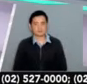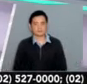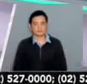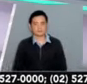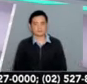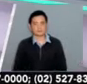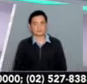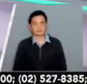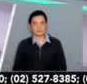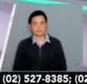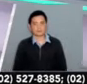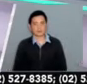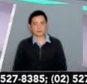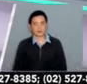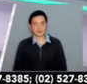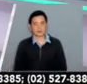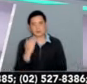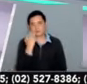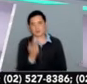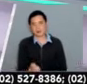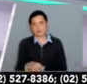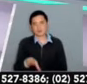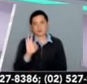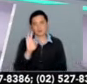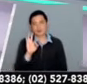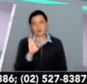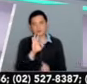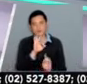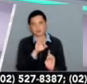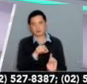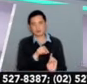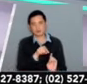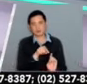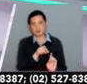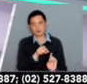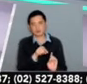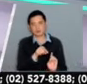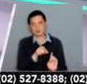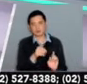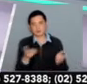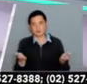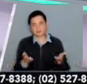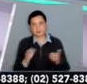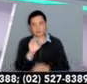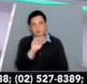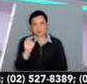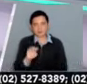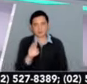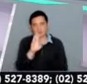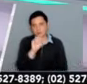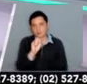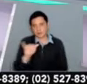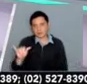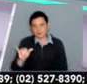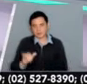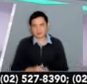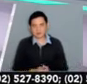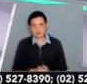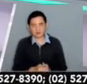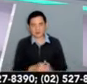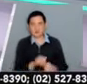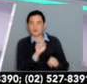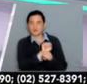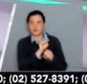Bangkay na ng matagpuan ang nawawalang tripulante ng lumubog na motor tanker sa Manila Bay sakop ng Limay, Bataan. Ang mga otoridad kumikilos na